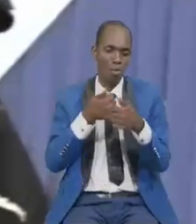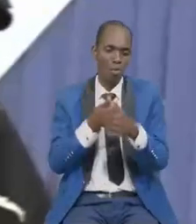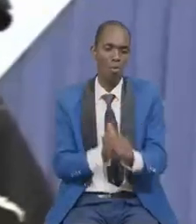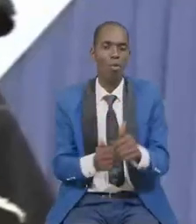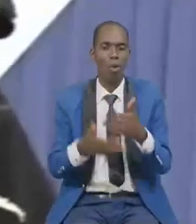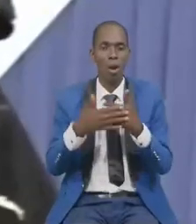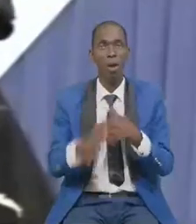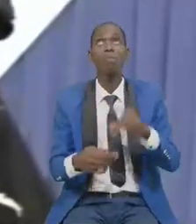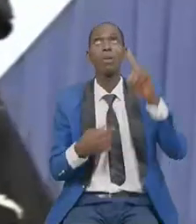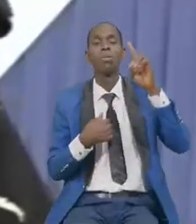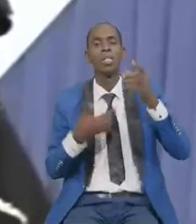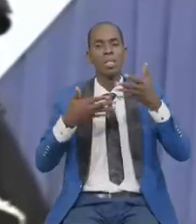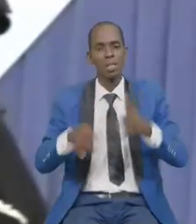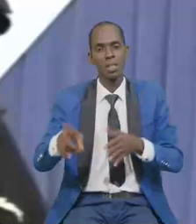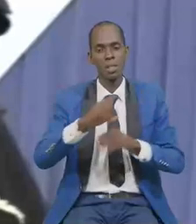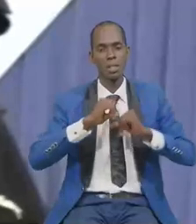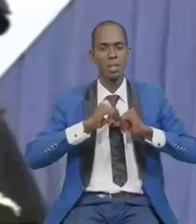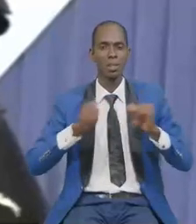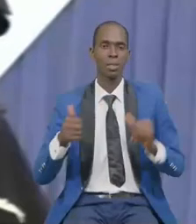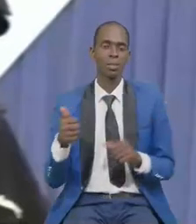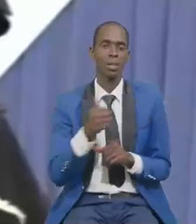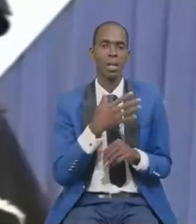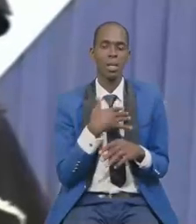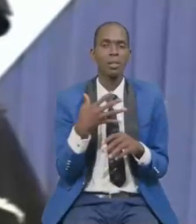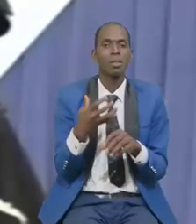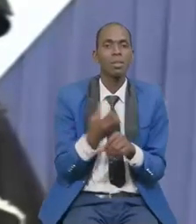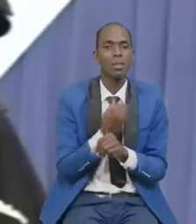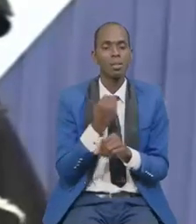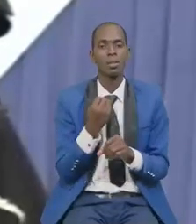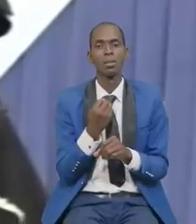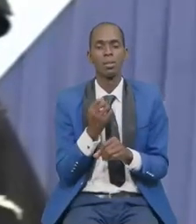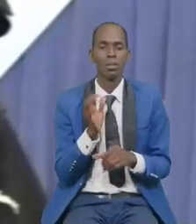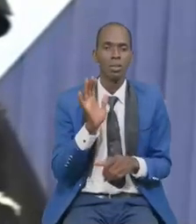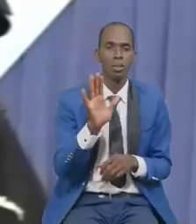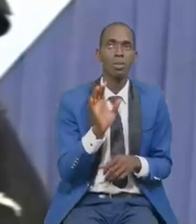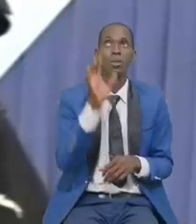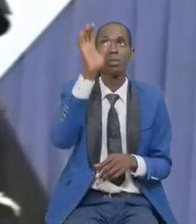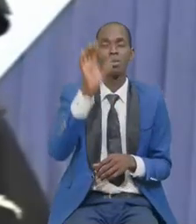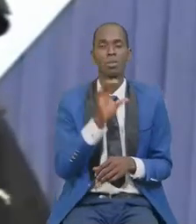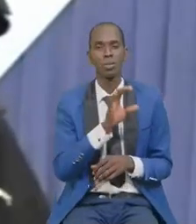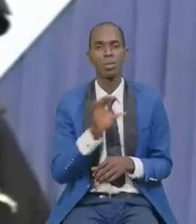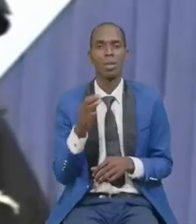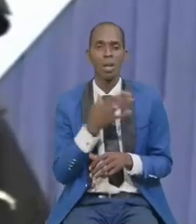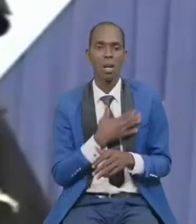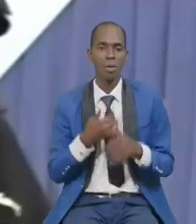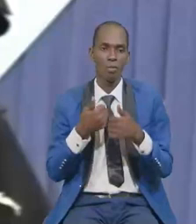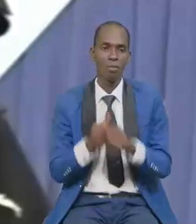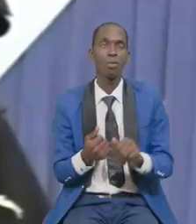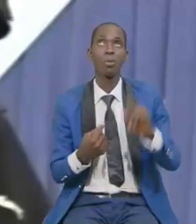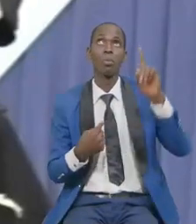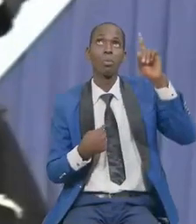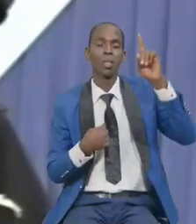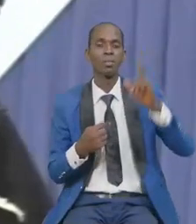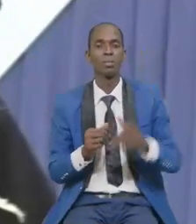renonce à lui-même, qu'il se porte, qu'il se charge de sa croix et qu'il me suive. Qu'il